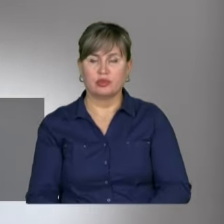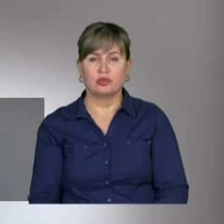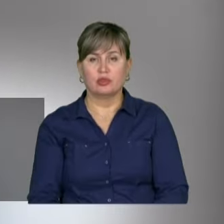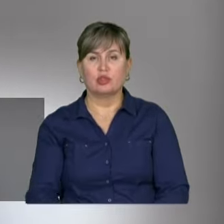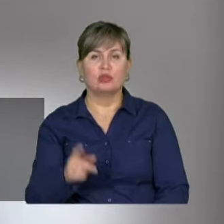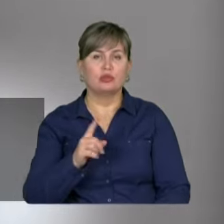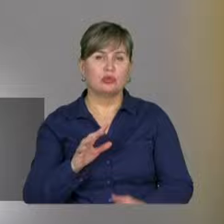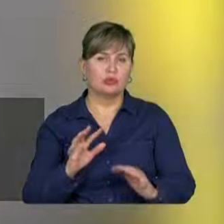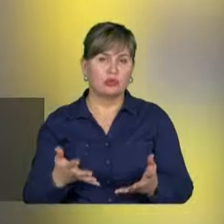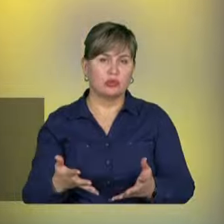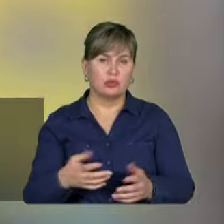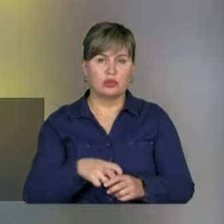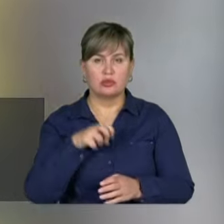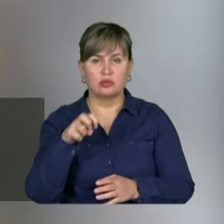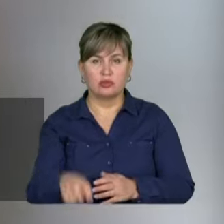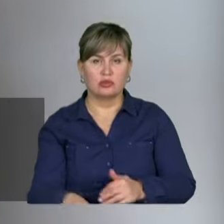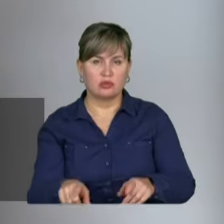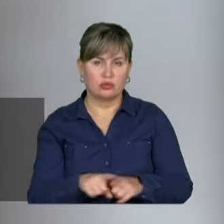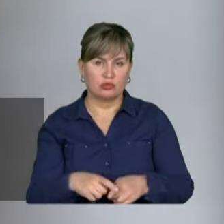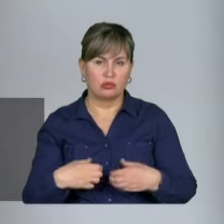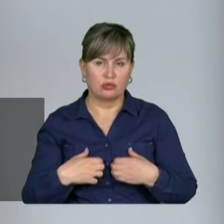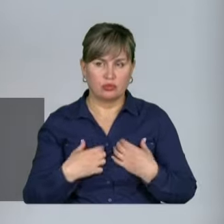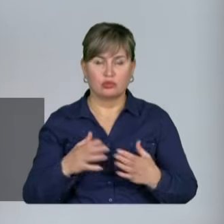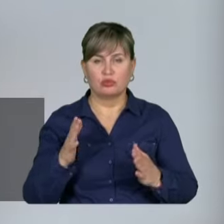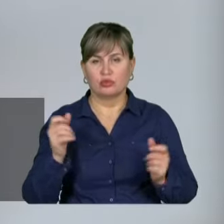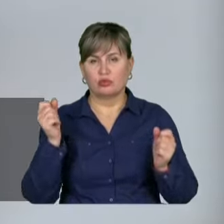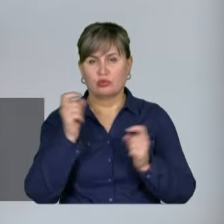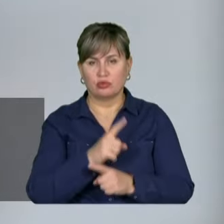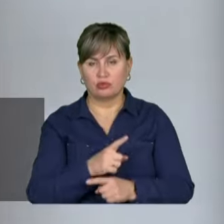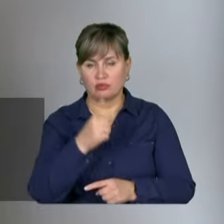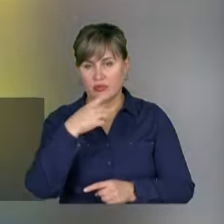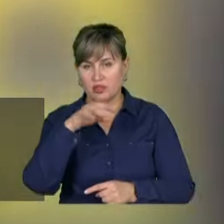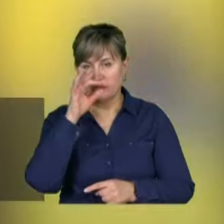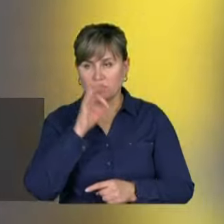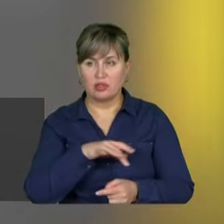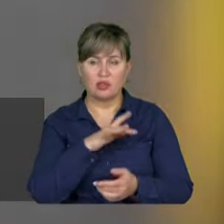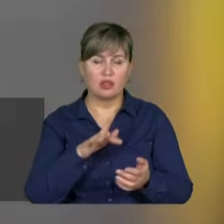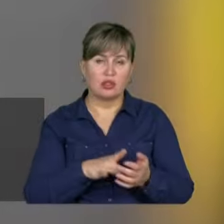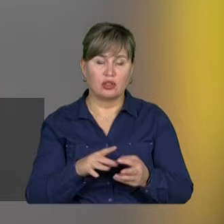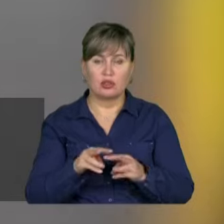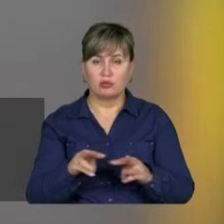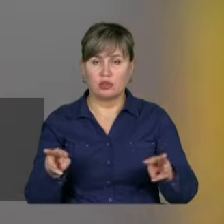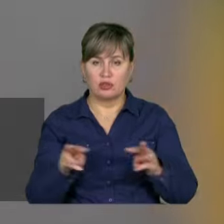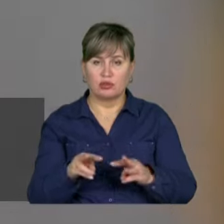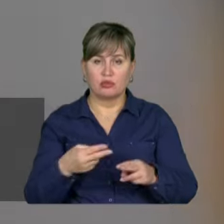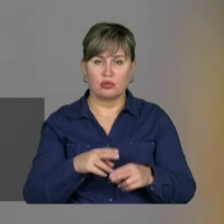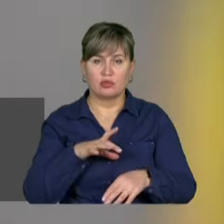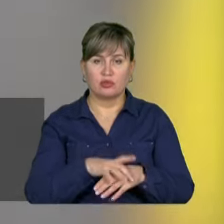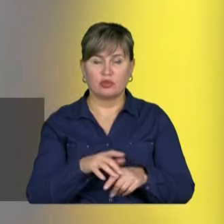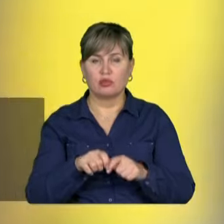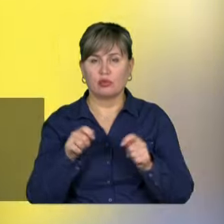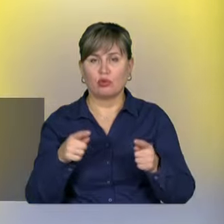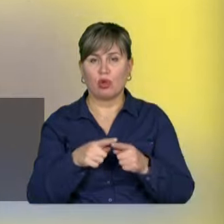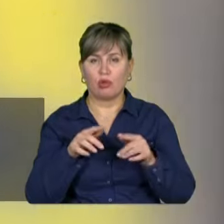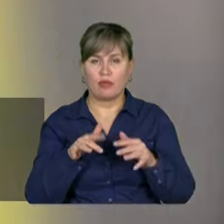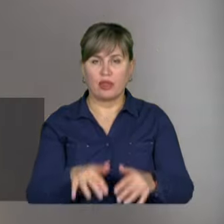Что именно подтолкнуло женщину пойти на отчаянный шаг, предстоит выяснить правоохранителям. В городском департаменте полиции по данному факту завели